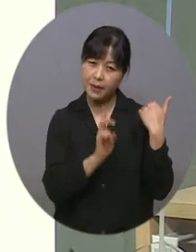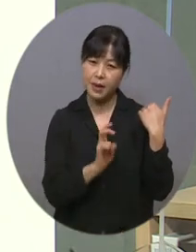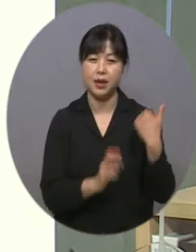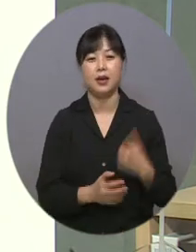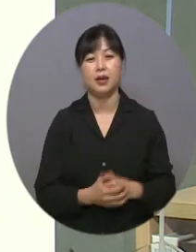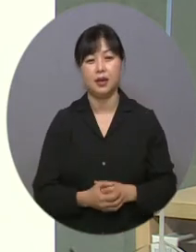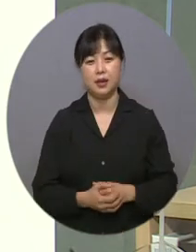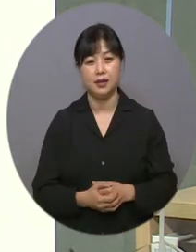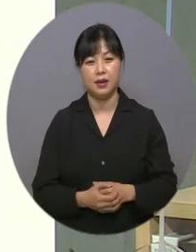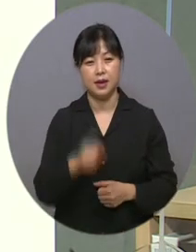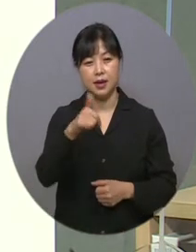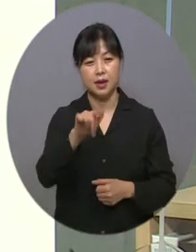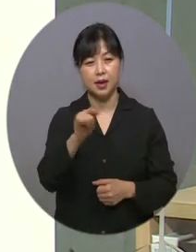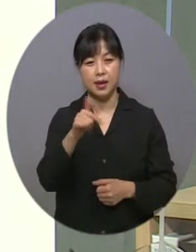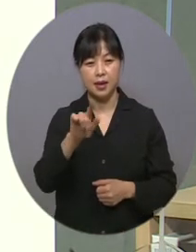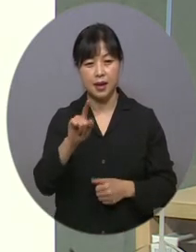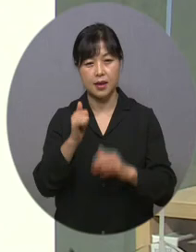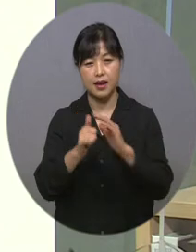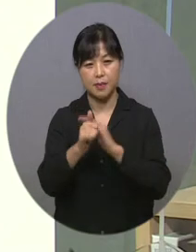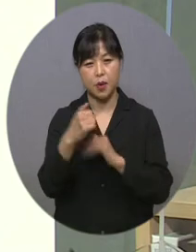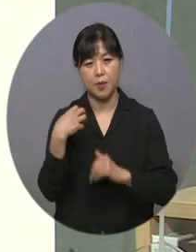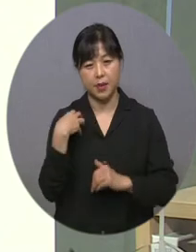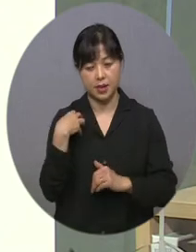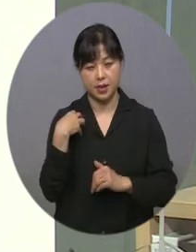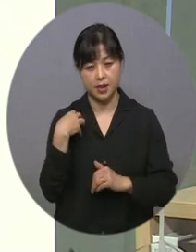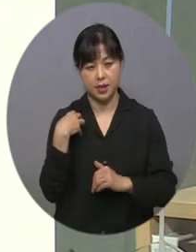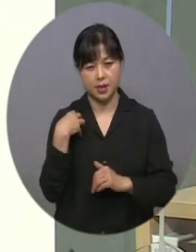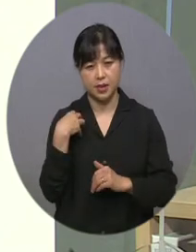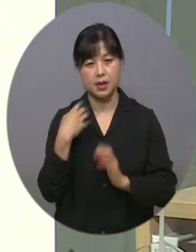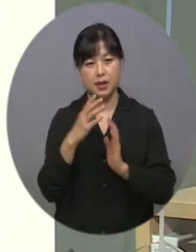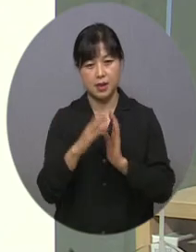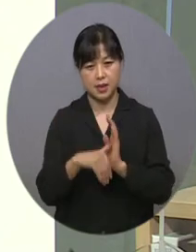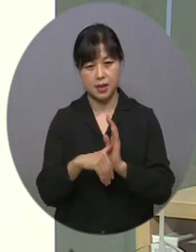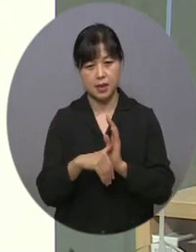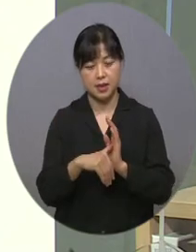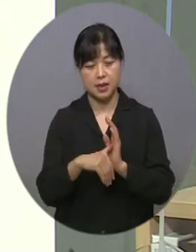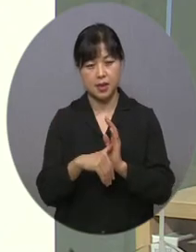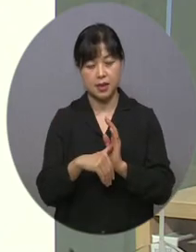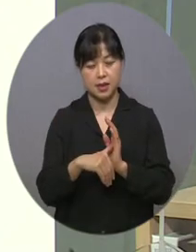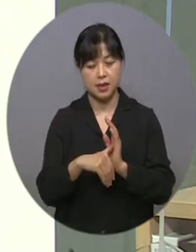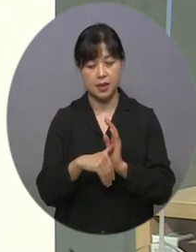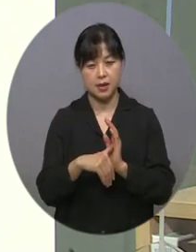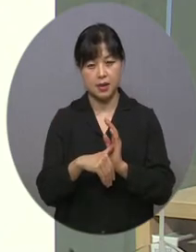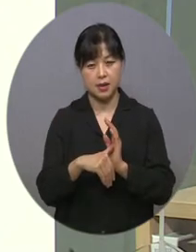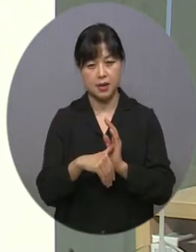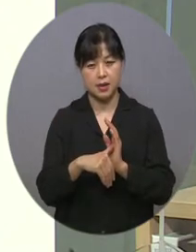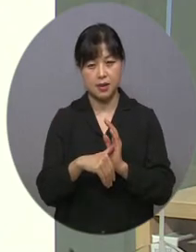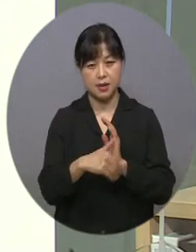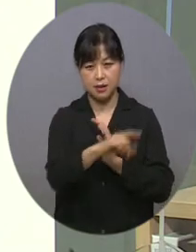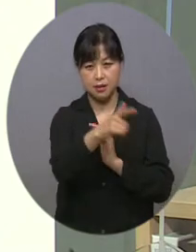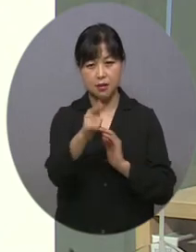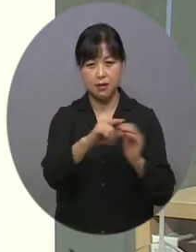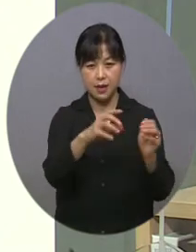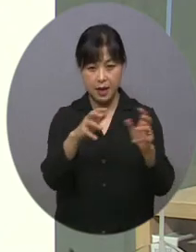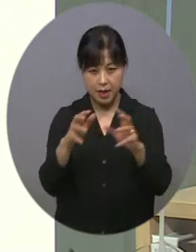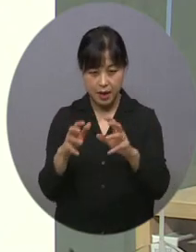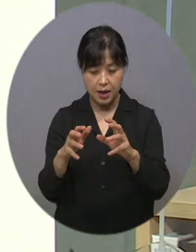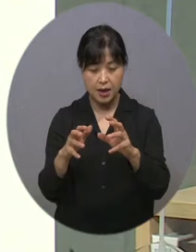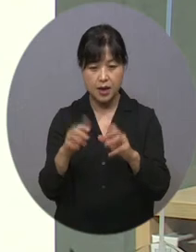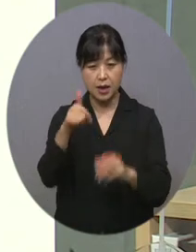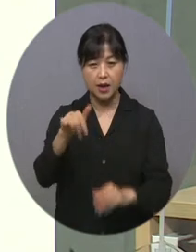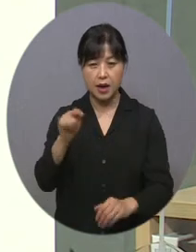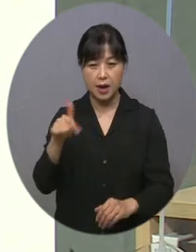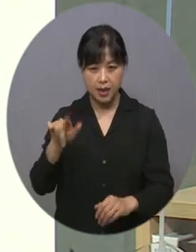모르겠습니다만은 예. 가나의 대사를 하실 때라든가 예. 가나의 뭐 여러 국가